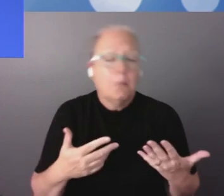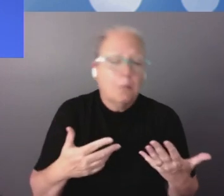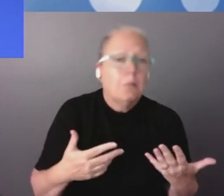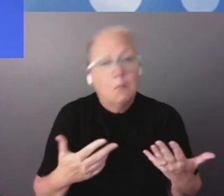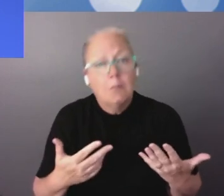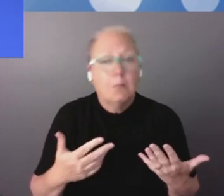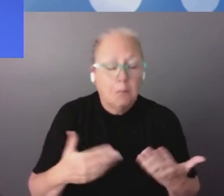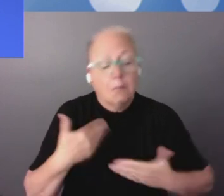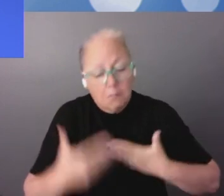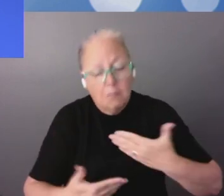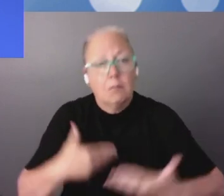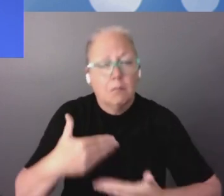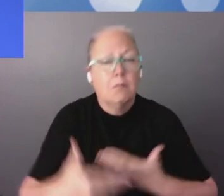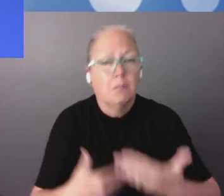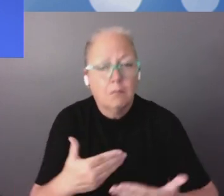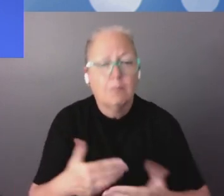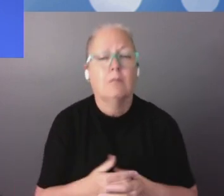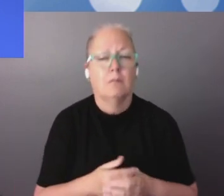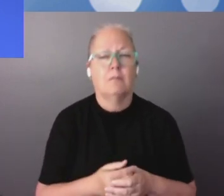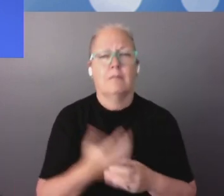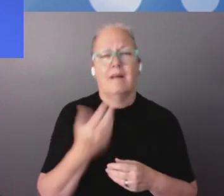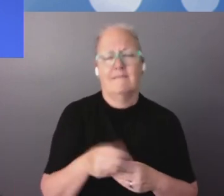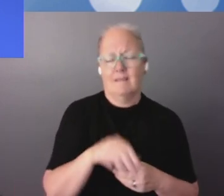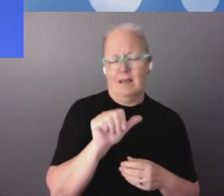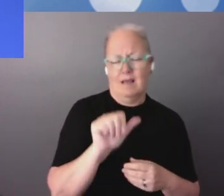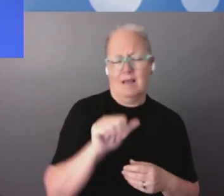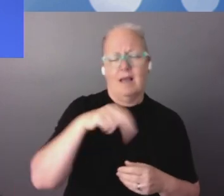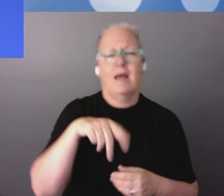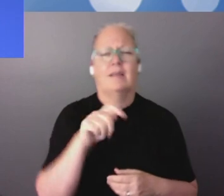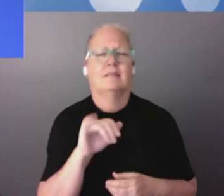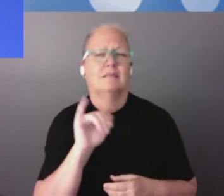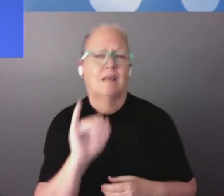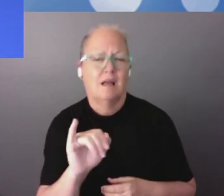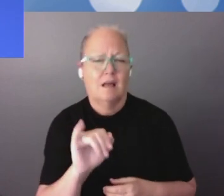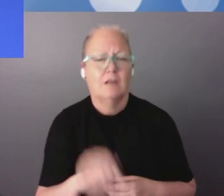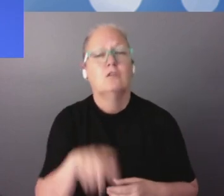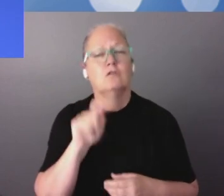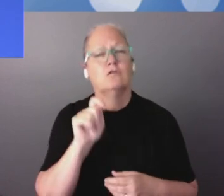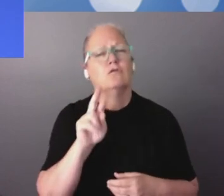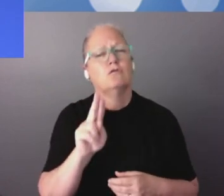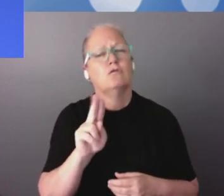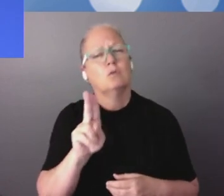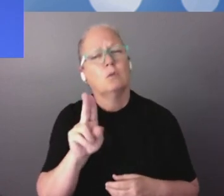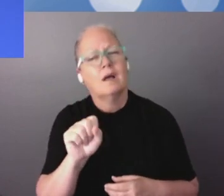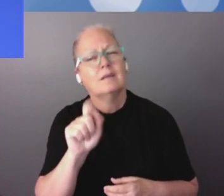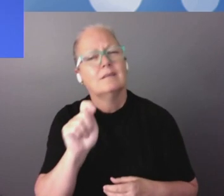一个联合国。我们今天在全球面对这些挑